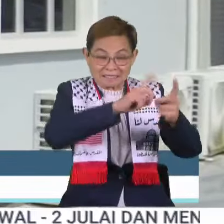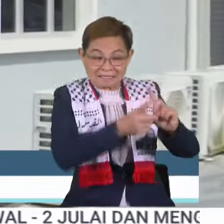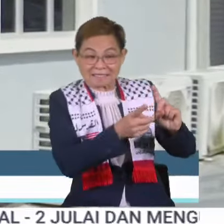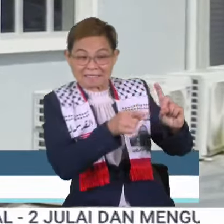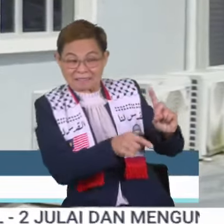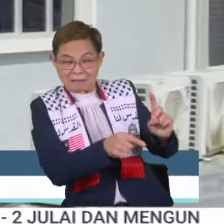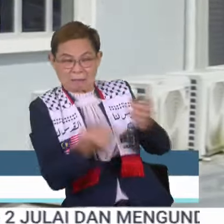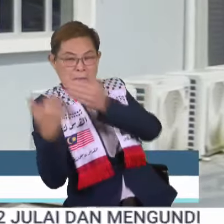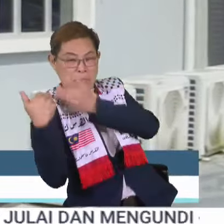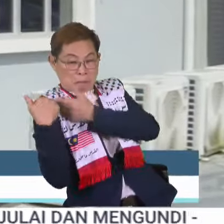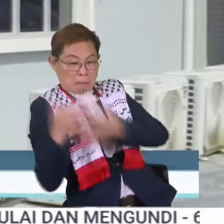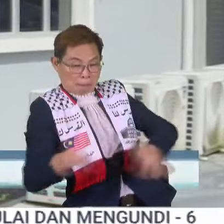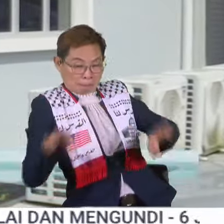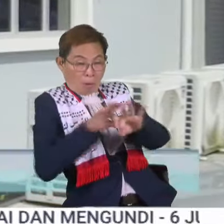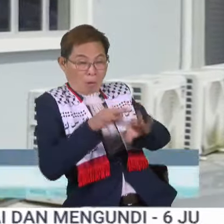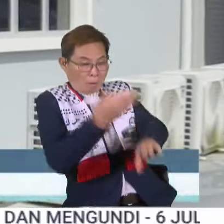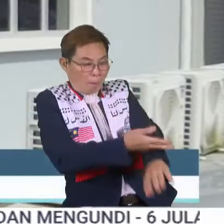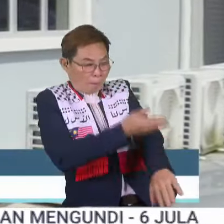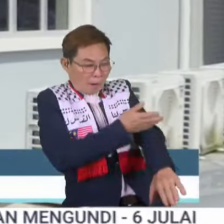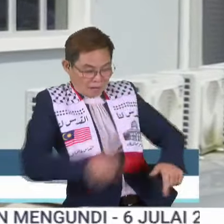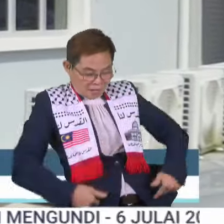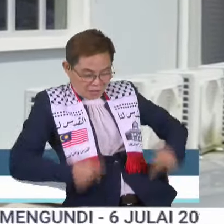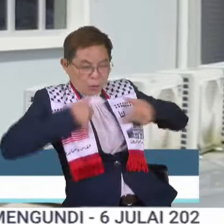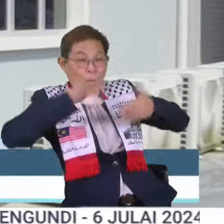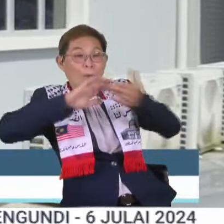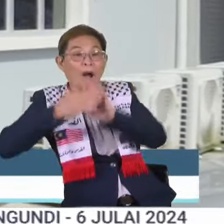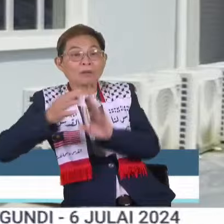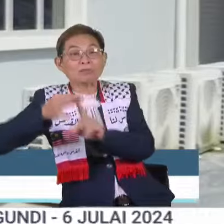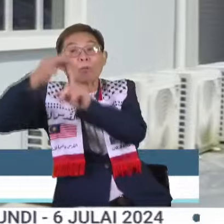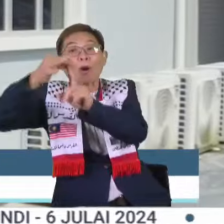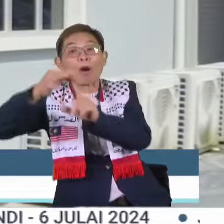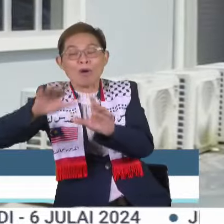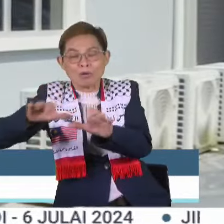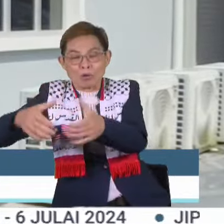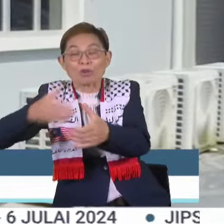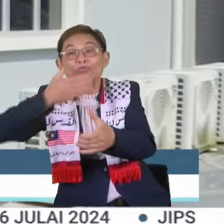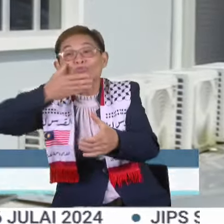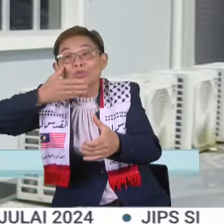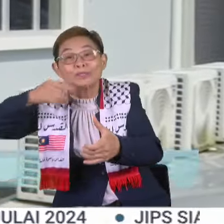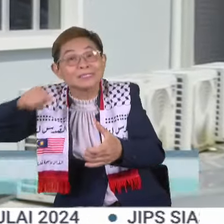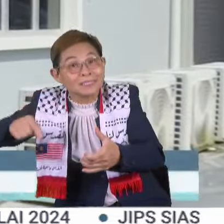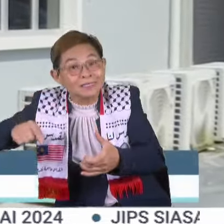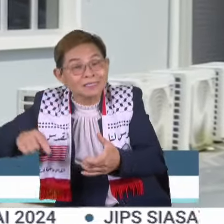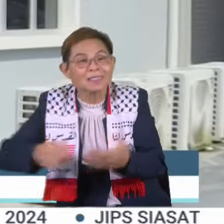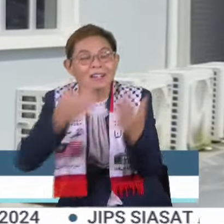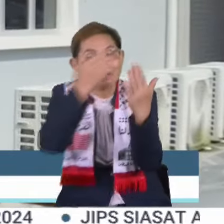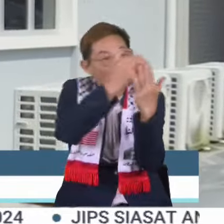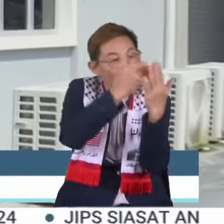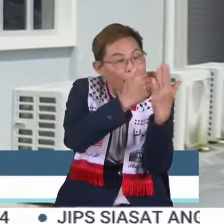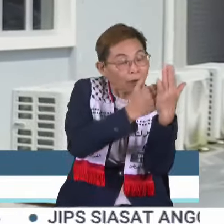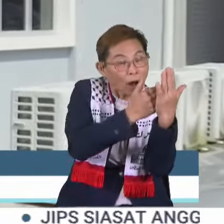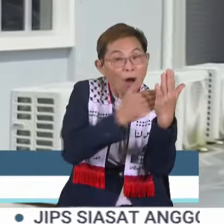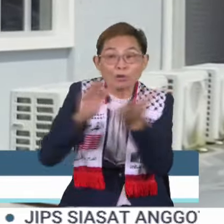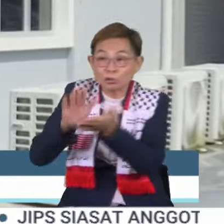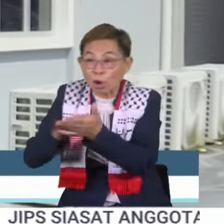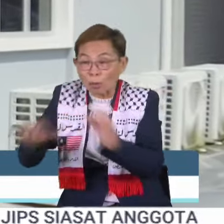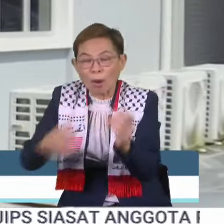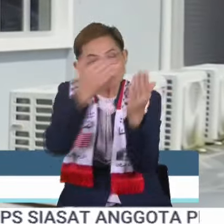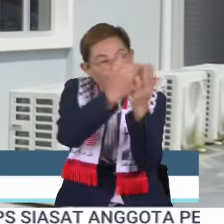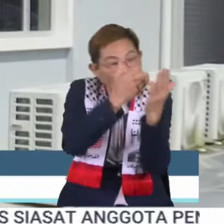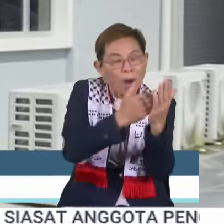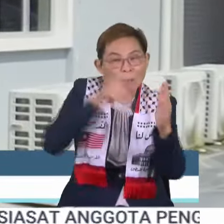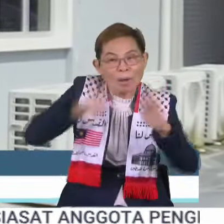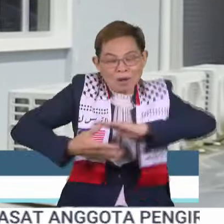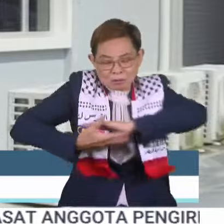Digitalisasi memainkan peranan penting dalam perkembangan hidup masyarakat, terutama golongan muda. Jadi, langkah yang diambil sekolah ini wajar